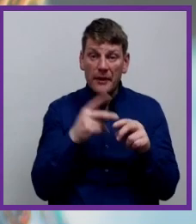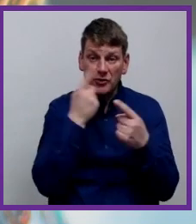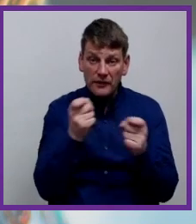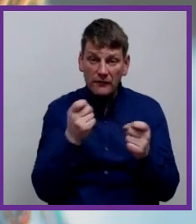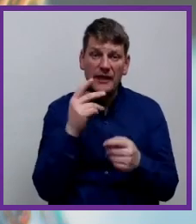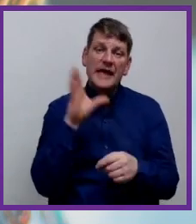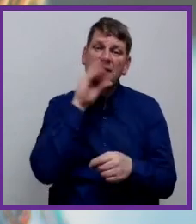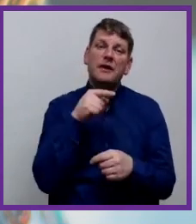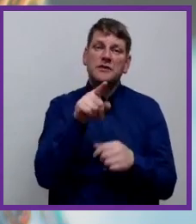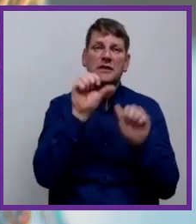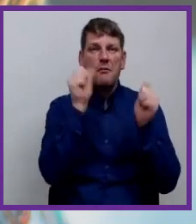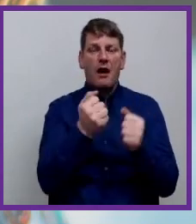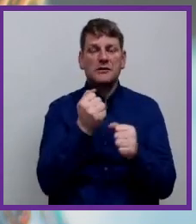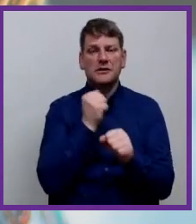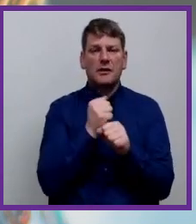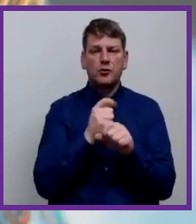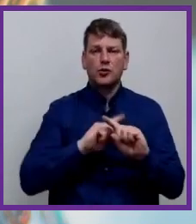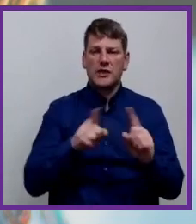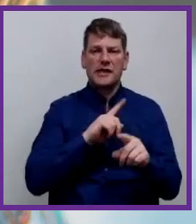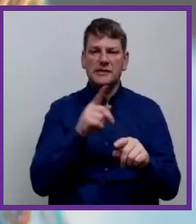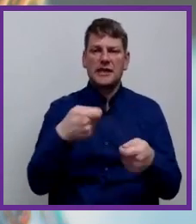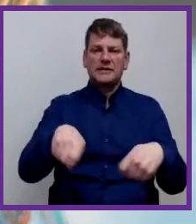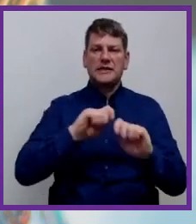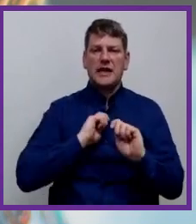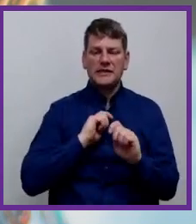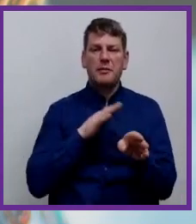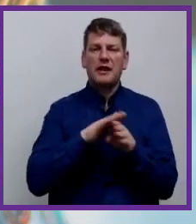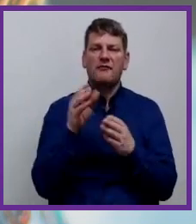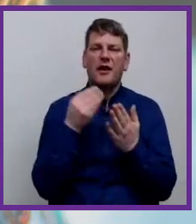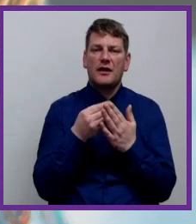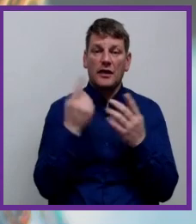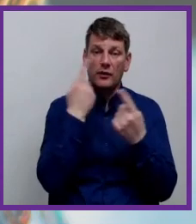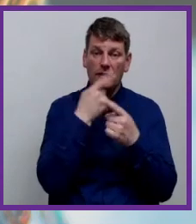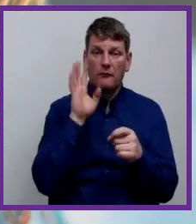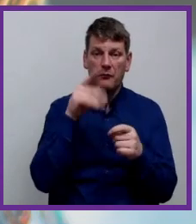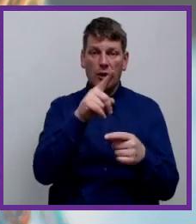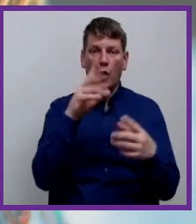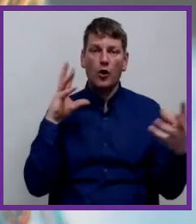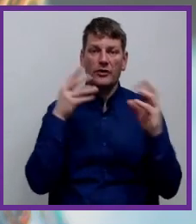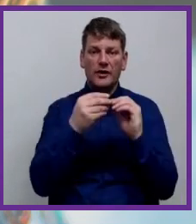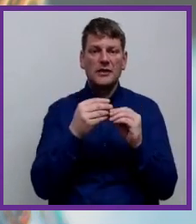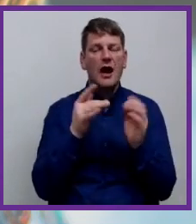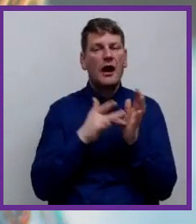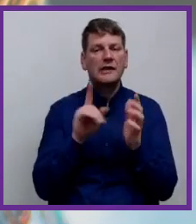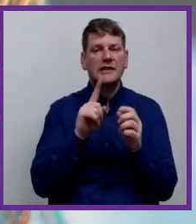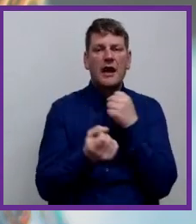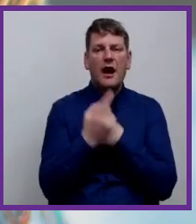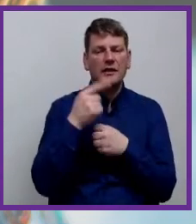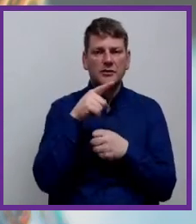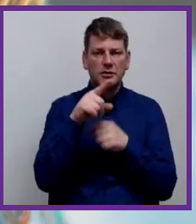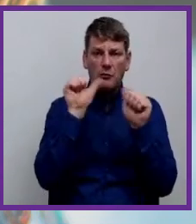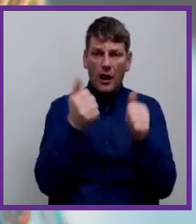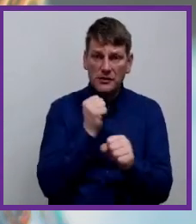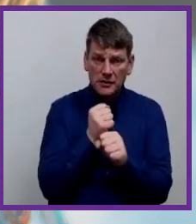šis mākslas darbs uzreiz nesniedz tādu pilnvērtīgu informāciju par šo te kontekstu, kādā ir radīts mākslas darbs. Bet